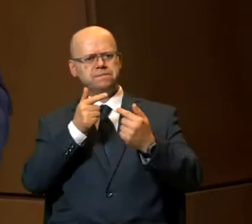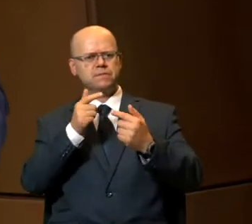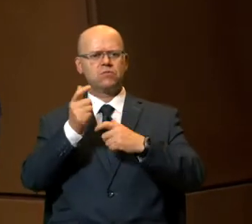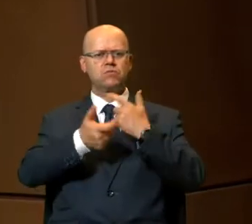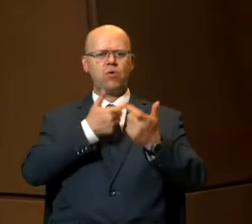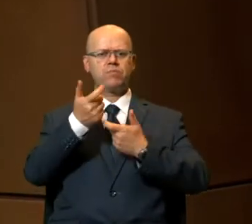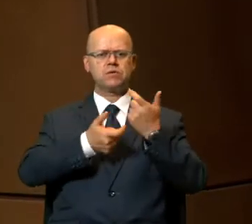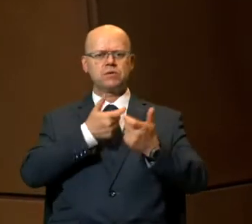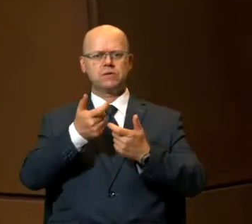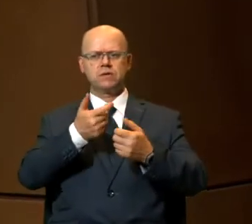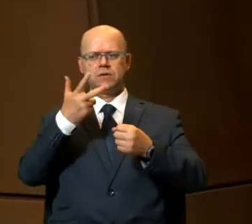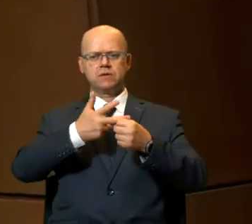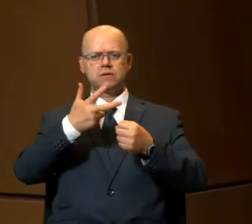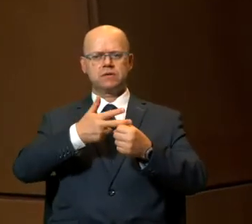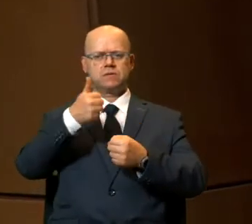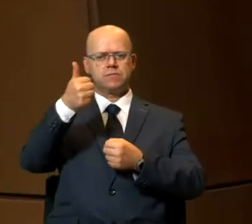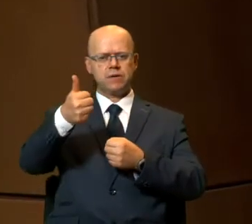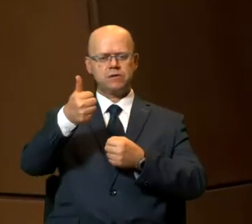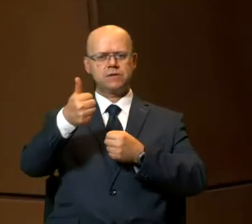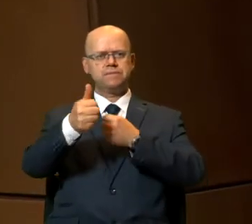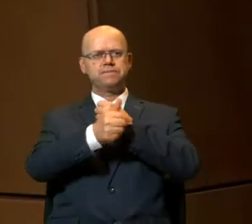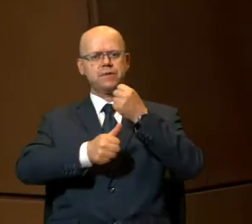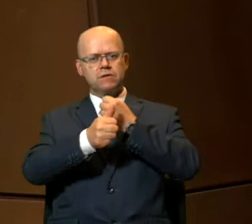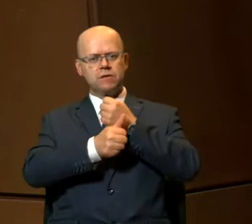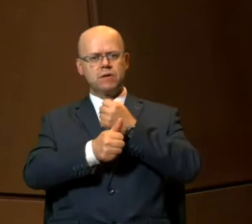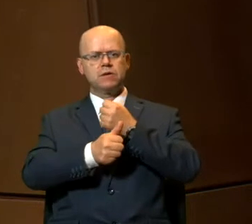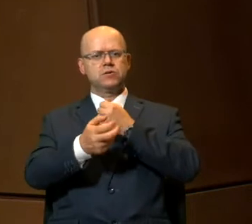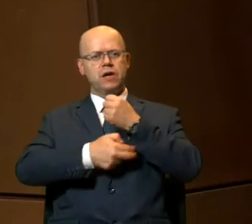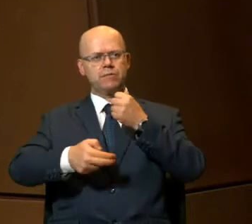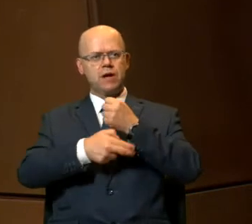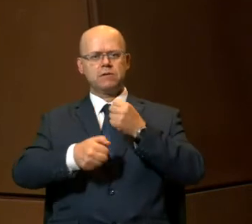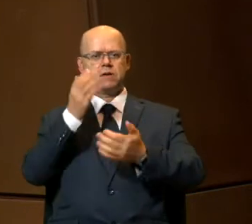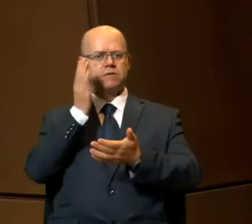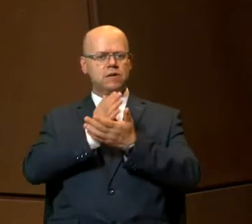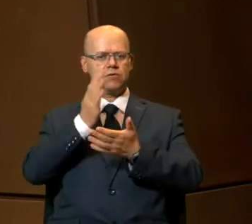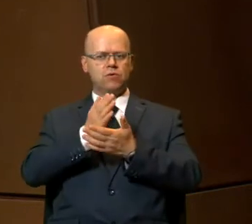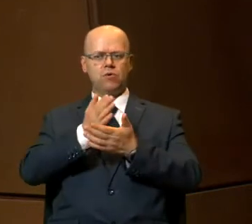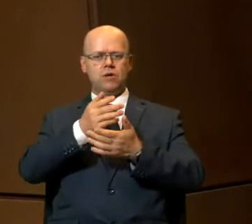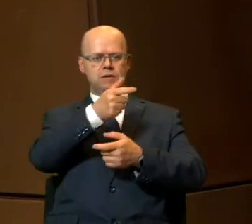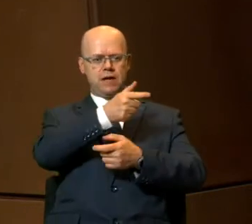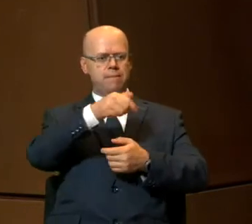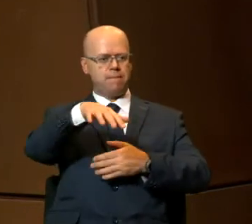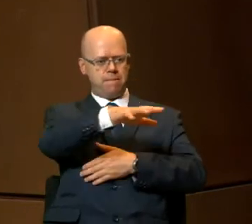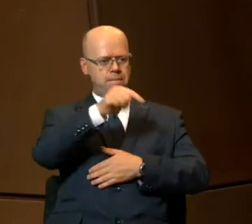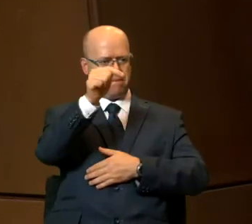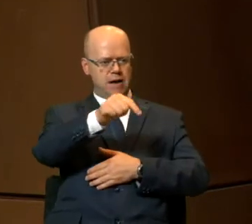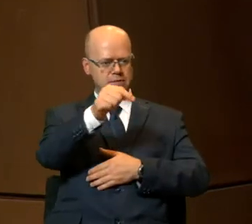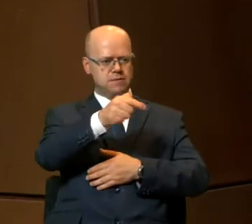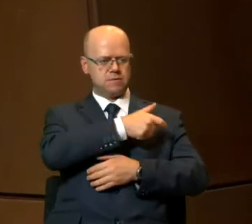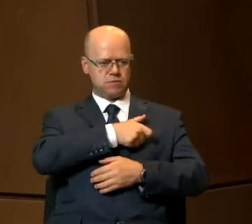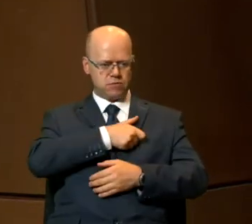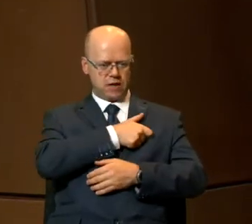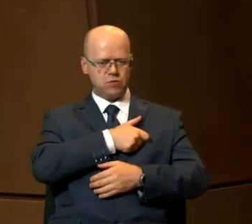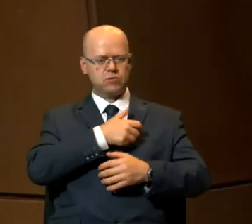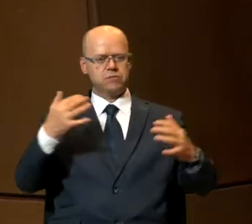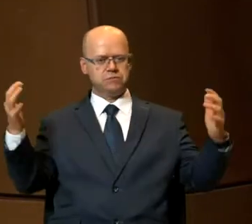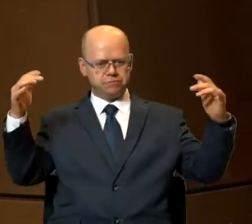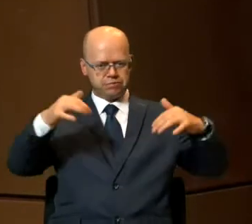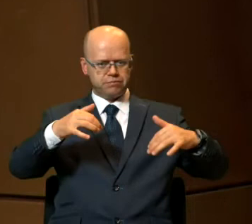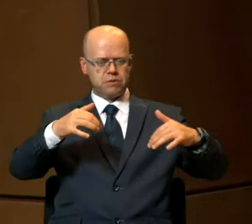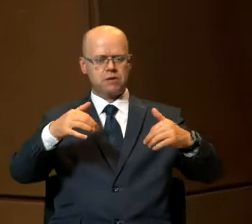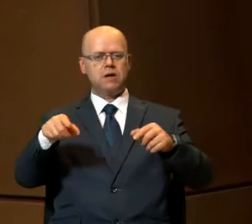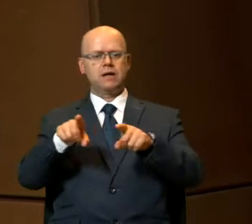ten 31 sierpnia nie był tylko pełen rytuałów na Placu Solidarności. Co możemy zrobić,